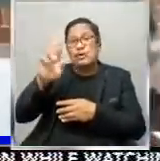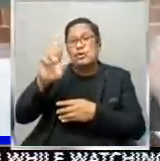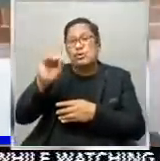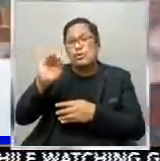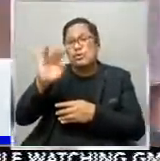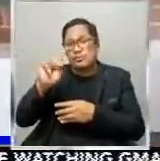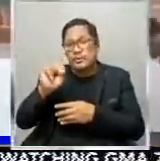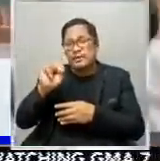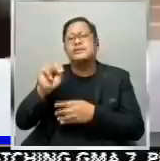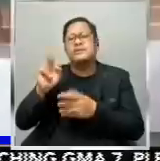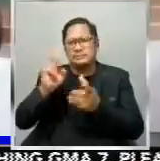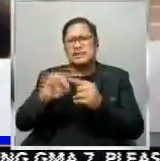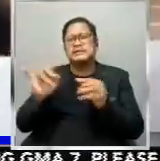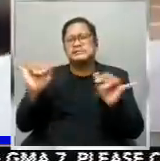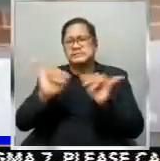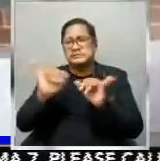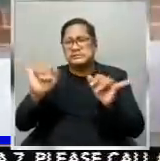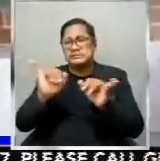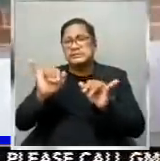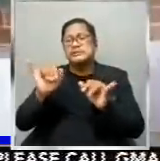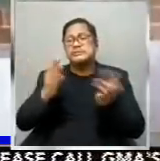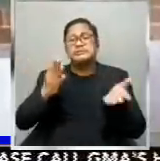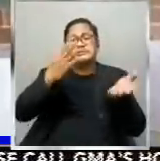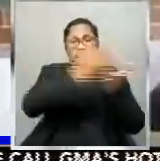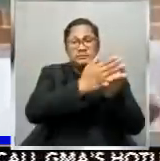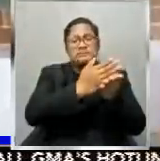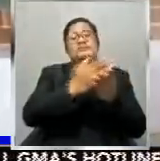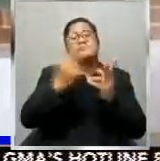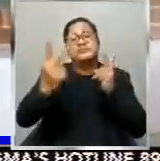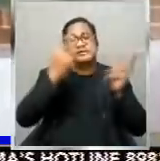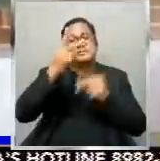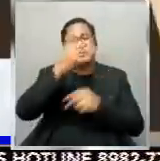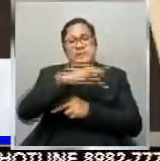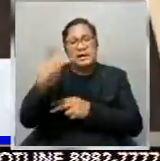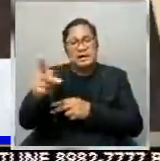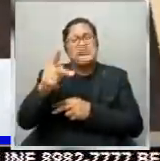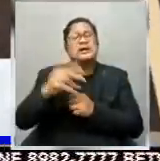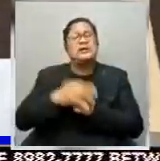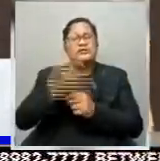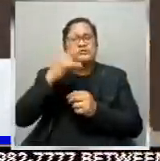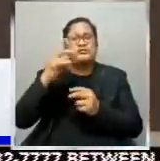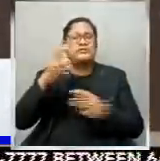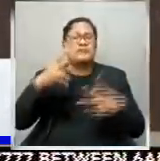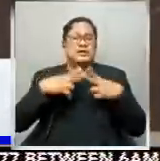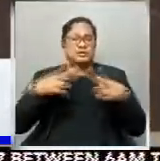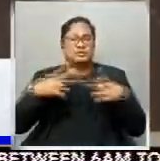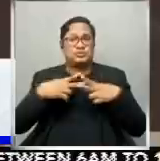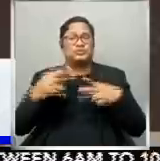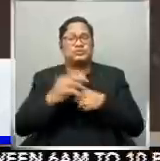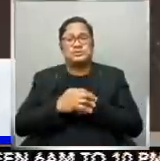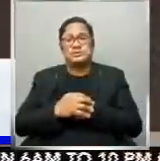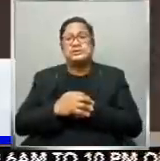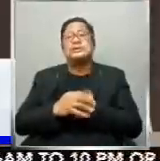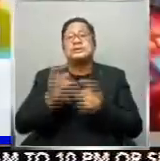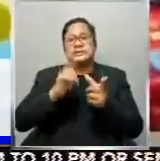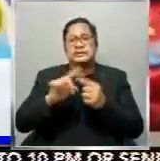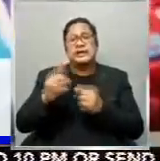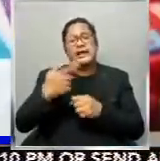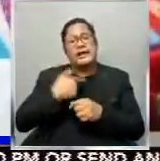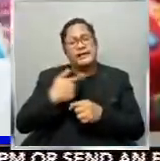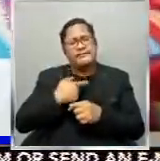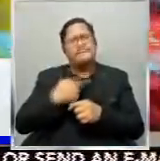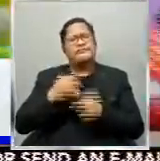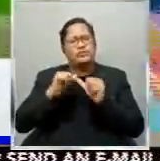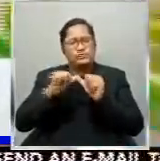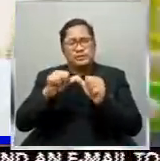rin sa Pampanga sa kapatid ng kanyang ina para magbakasyon. Dagdag ng isa pang source, patuloy pa rin daw si